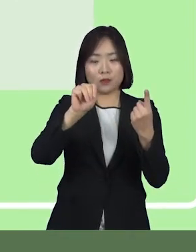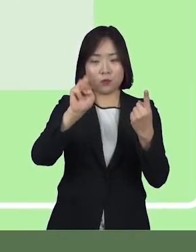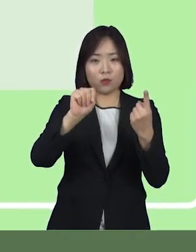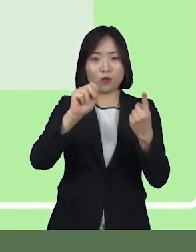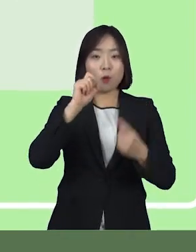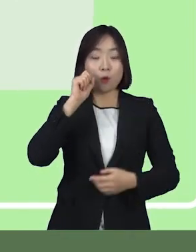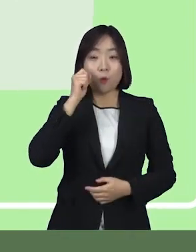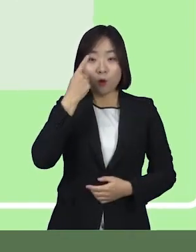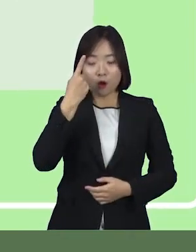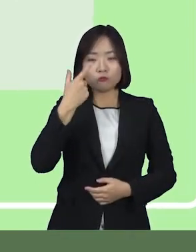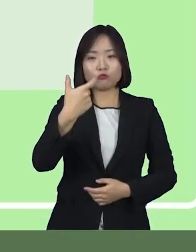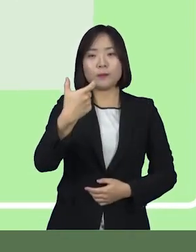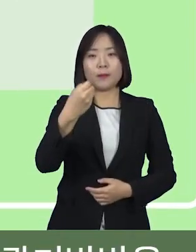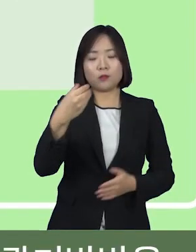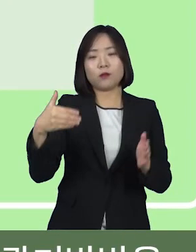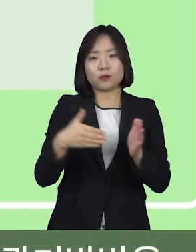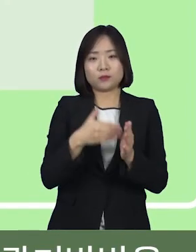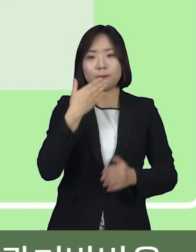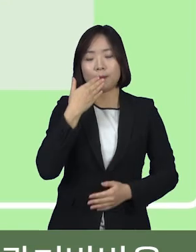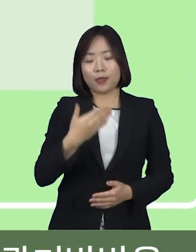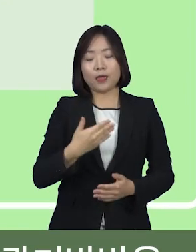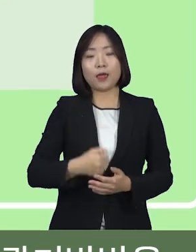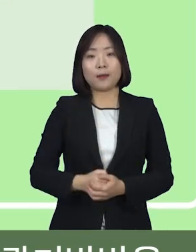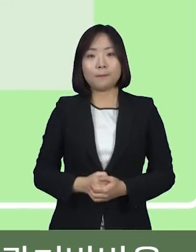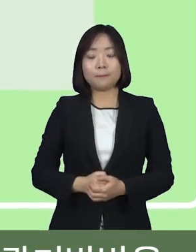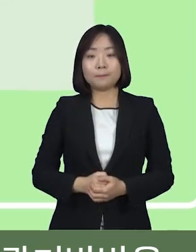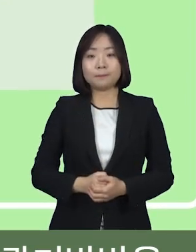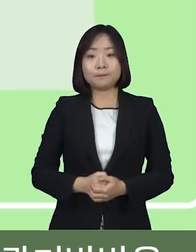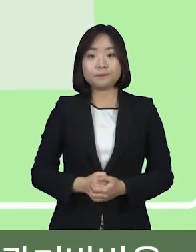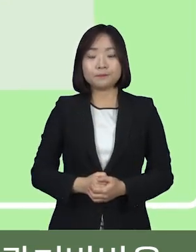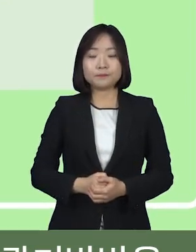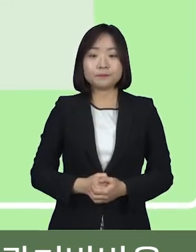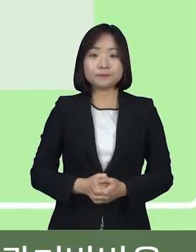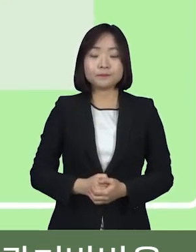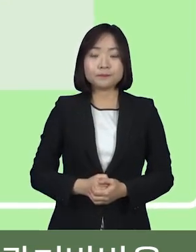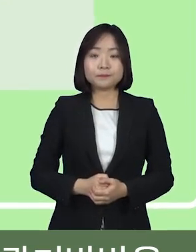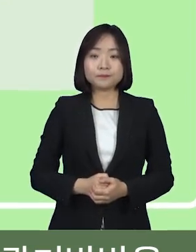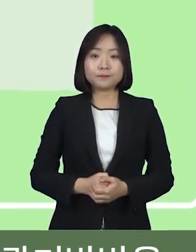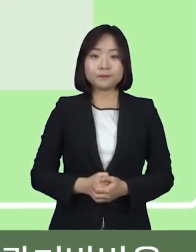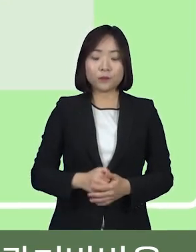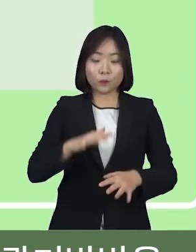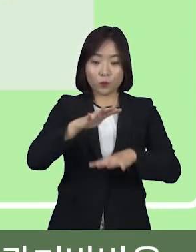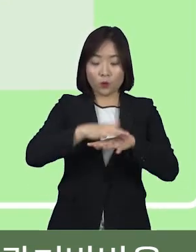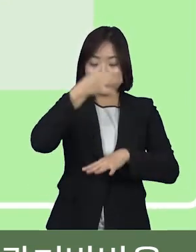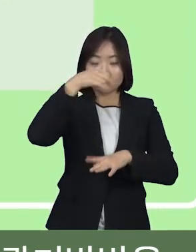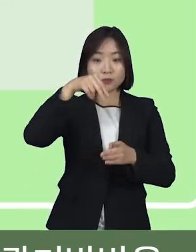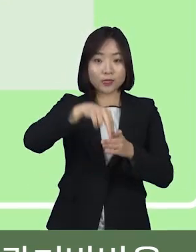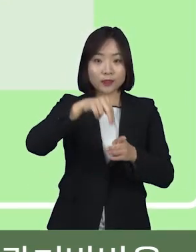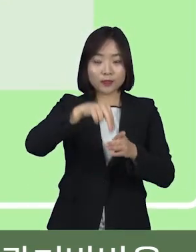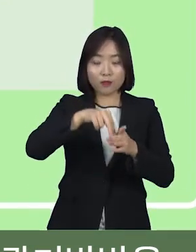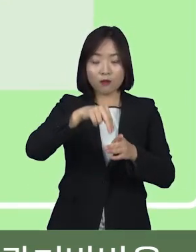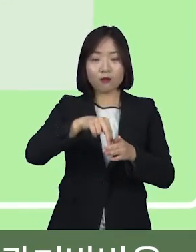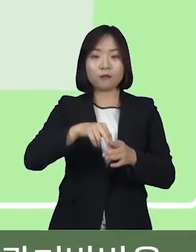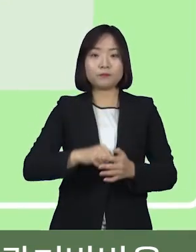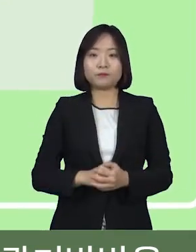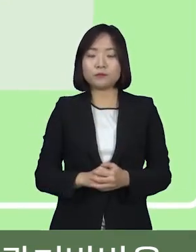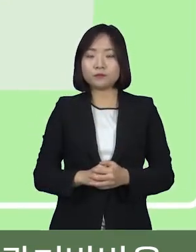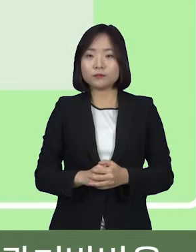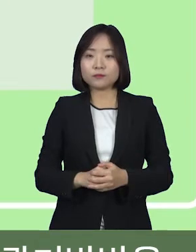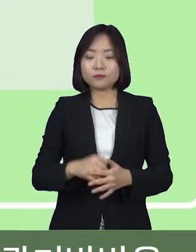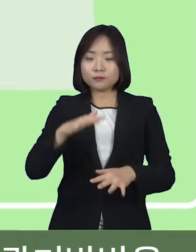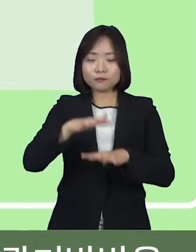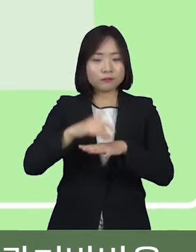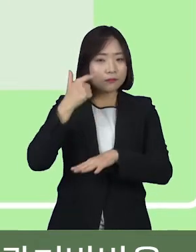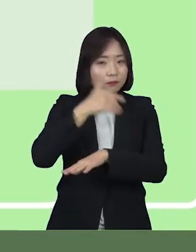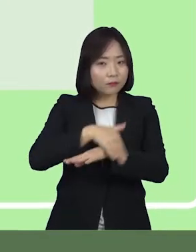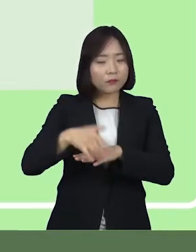원까지 지급될 계획입니다. 천안시 농업기술센터는 증가하는 도시 텃밭 이용자들에게 텃밭